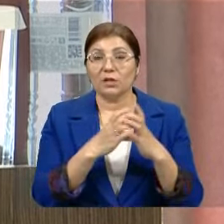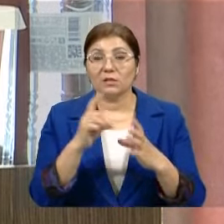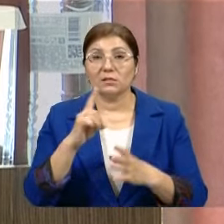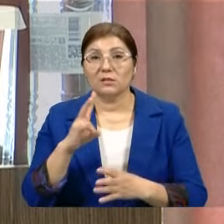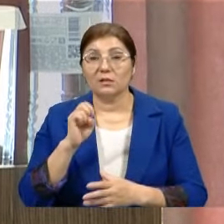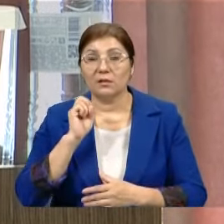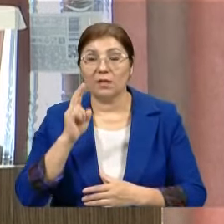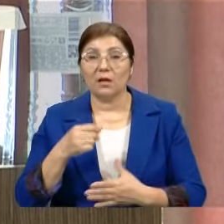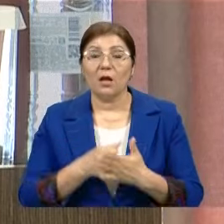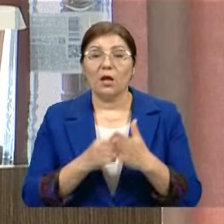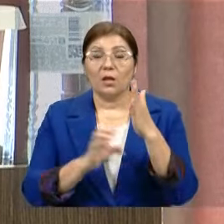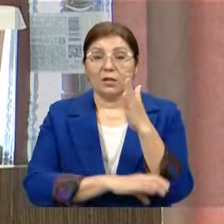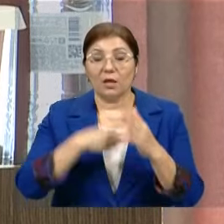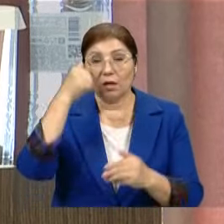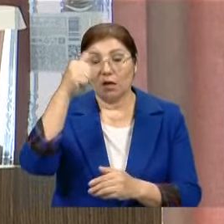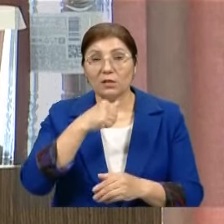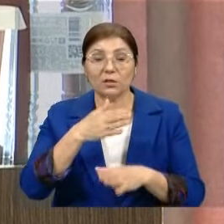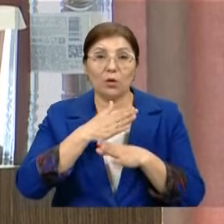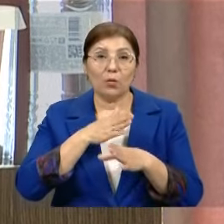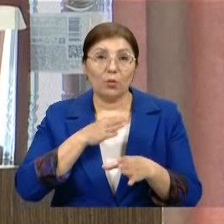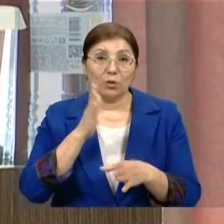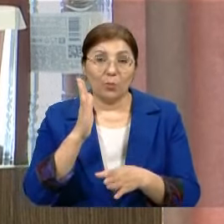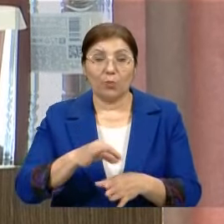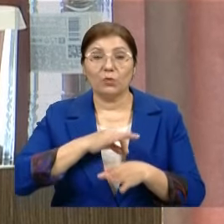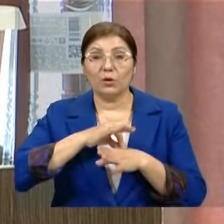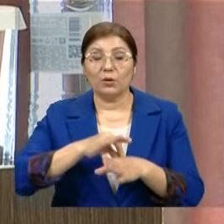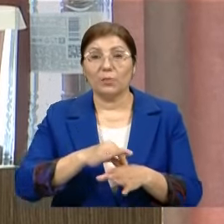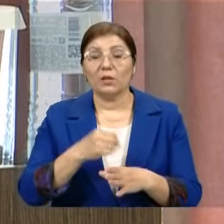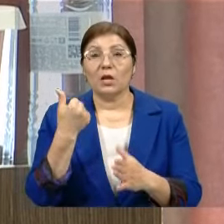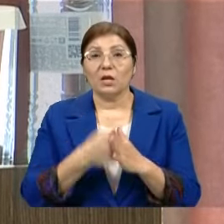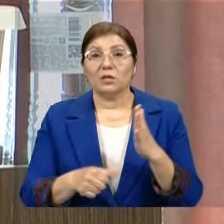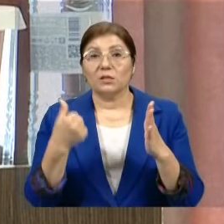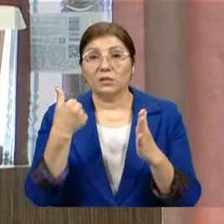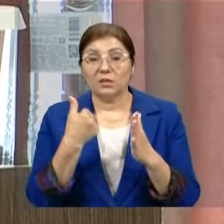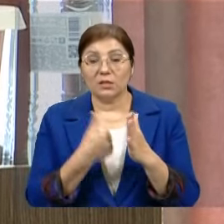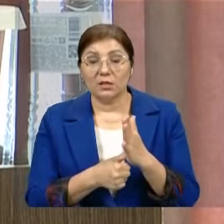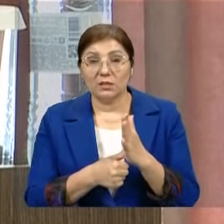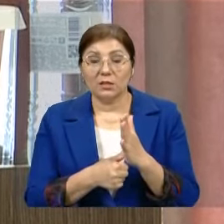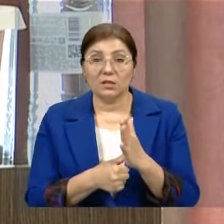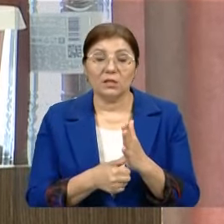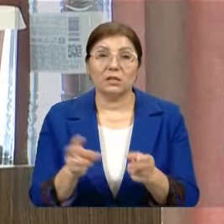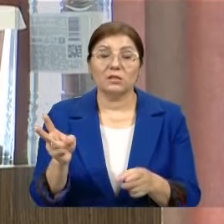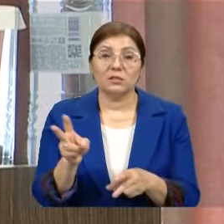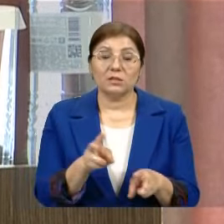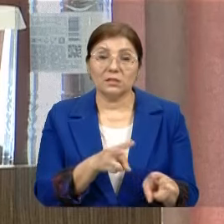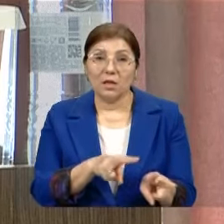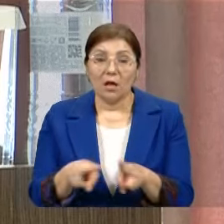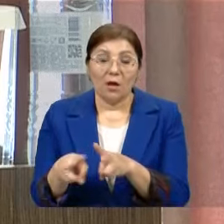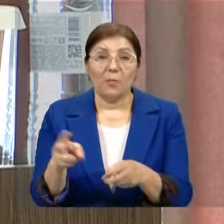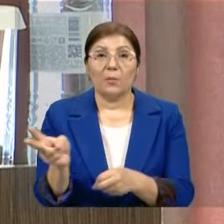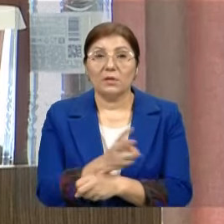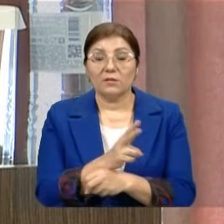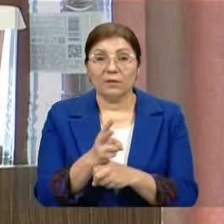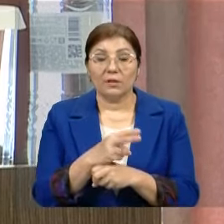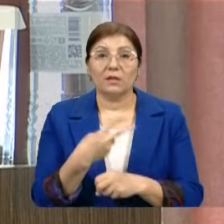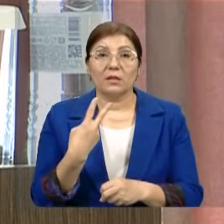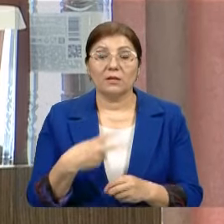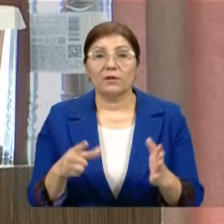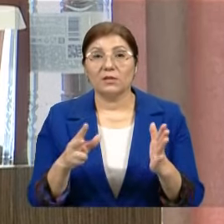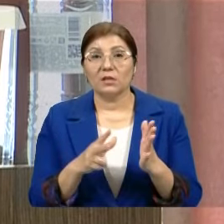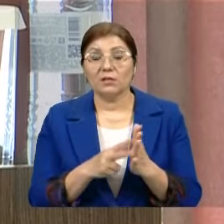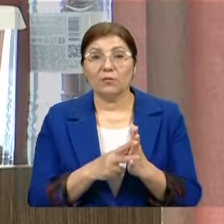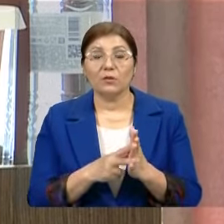проекта облачного сервиса видеонаблюдения в городе Актобе будет подключено 66 аппаратно-программных комплексов. комплексов на линейных участках и 28 комплексов